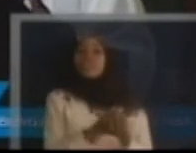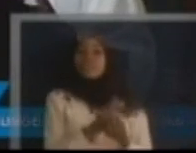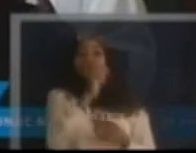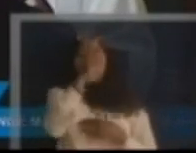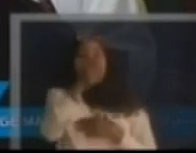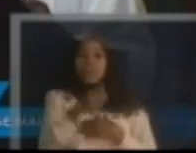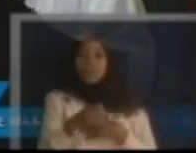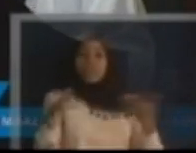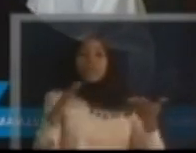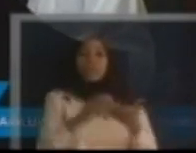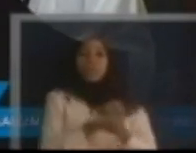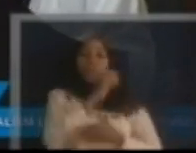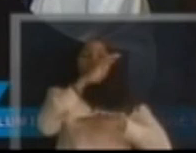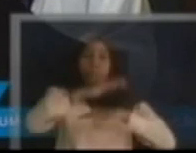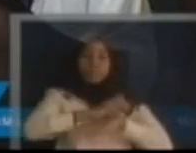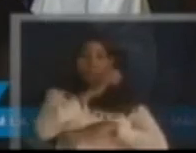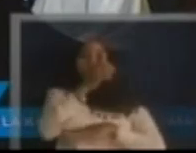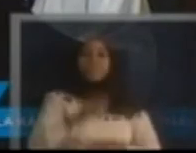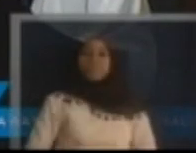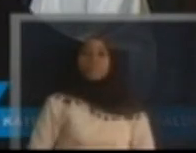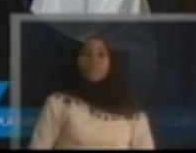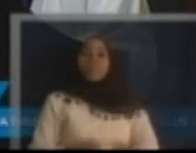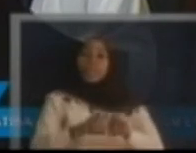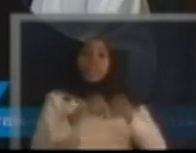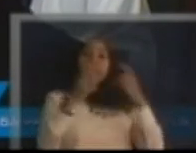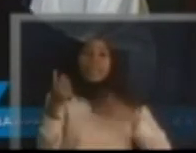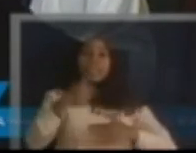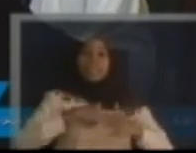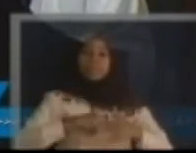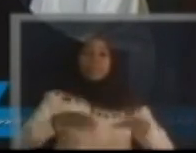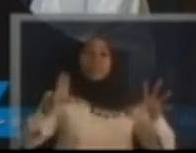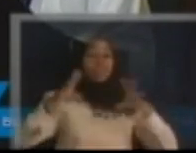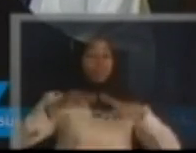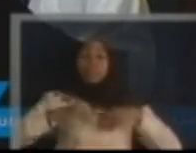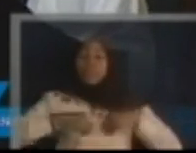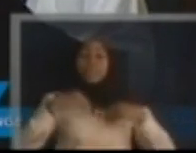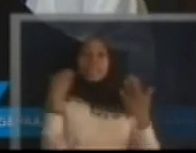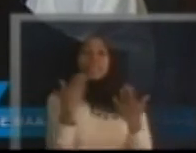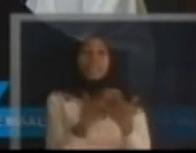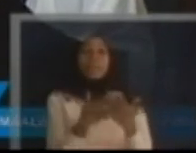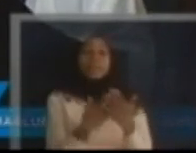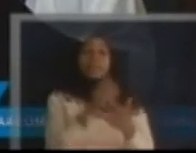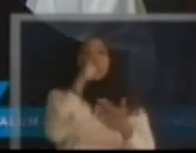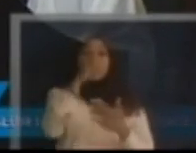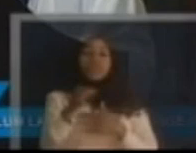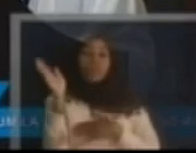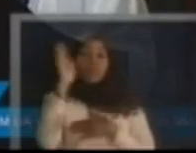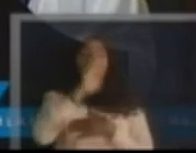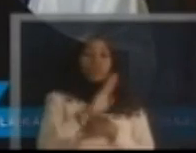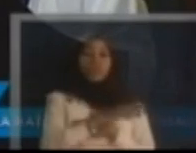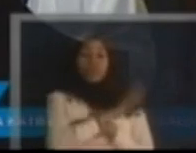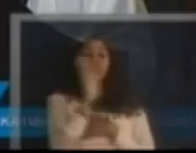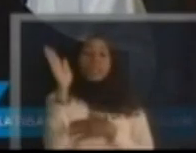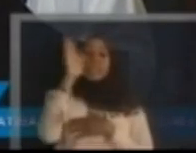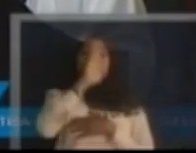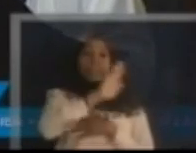tufanye ngalau kwa nusu siku, lakini siungani na mapendekezo ya kwamba tuondoe kabisa siku ya Jumamosi.